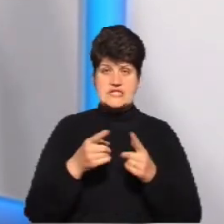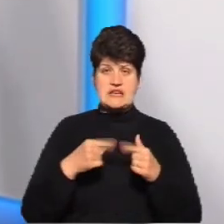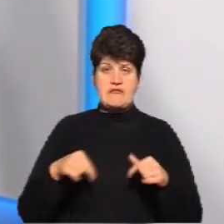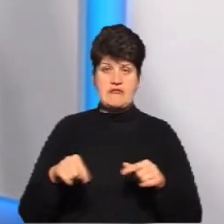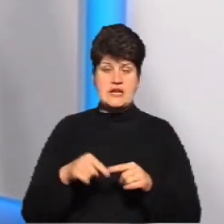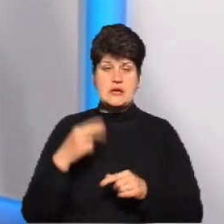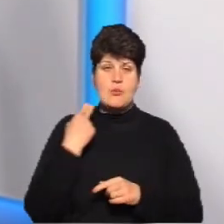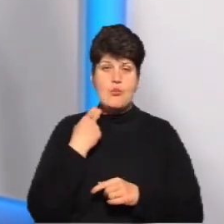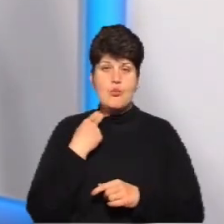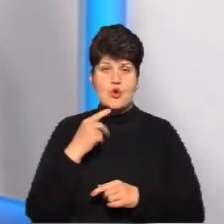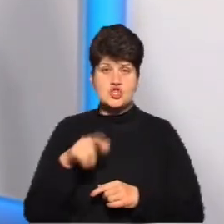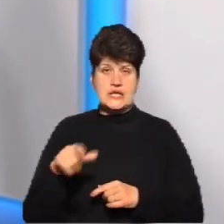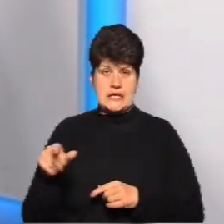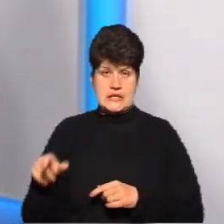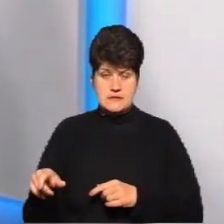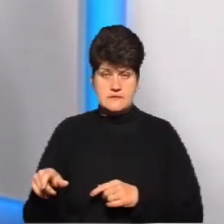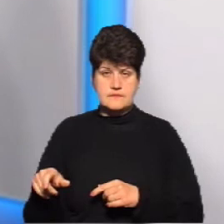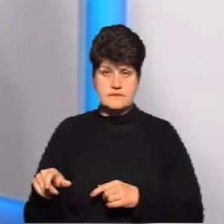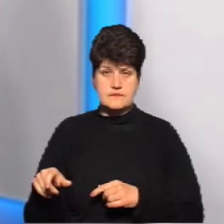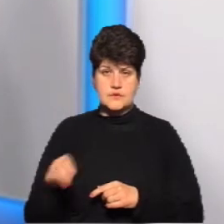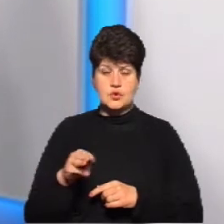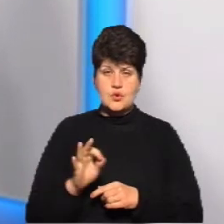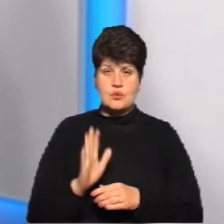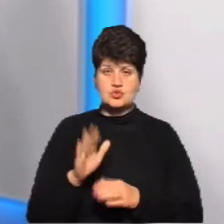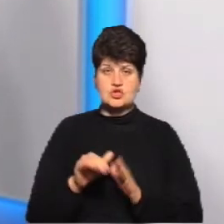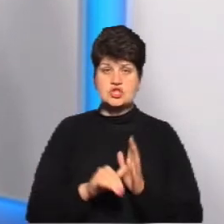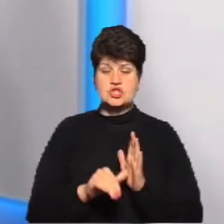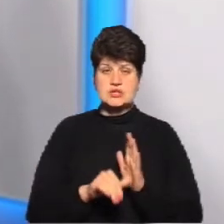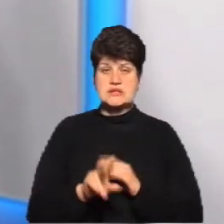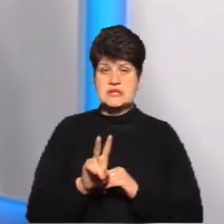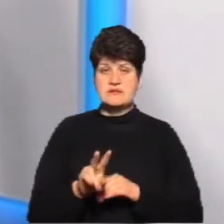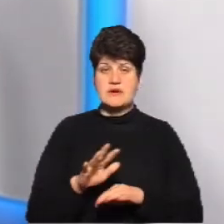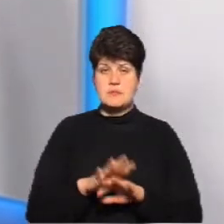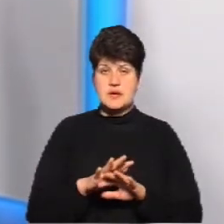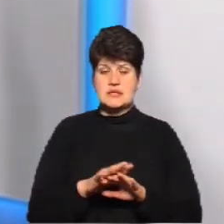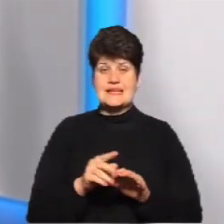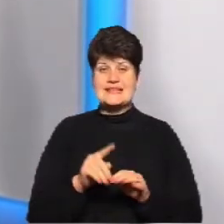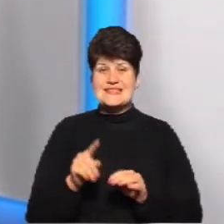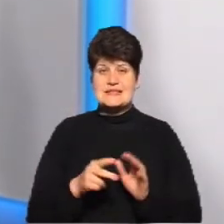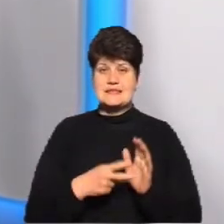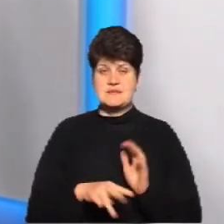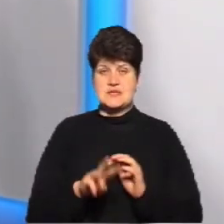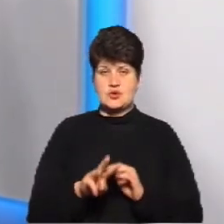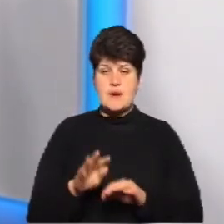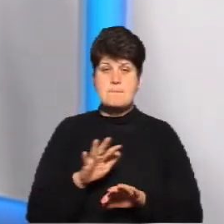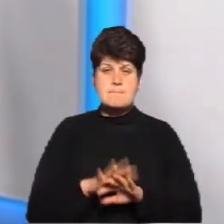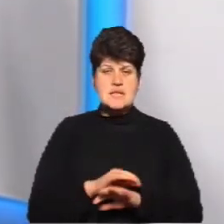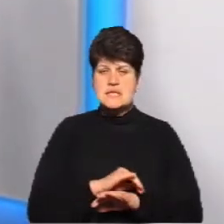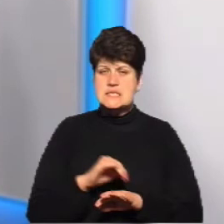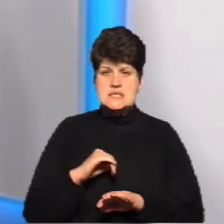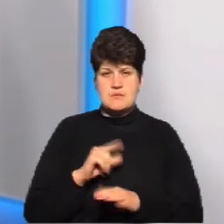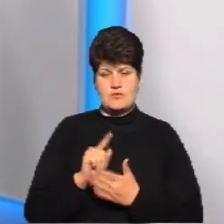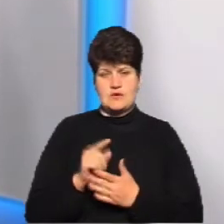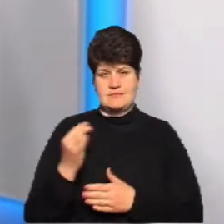боржників, то буде 62 банки 73. Але банки самі мають бути зацікавлені, тому що